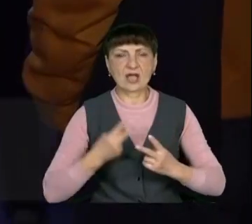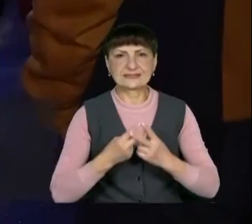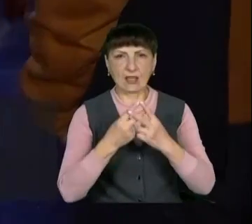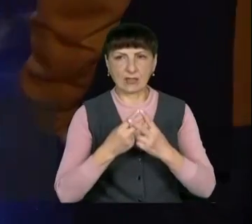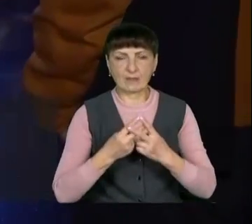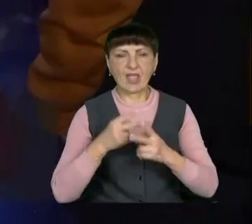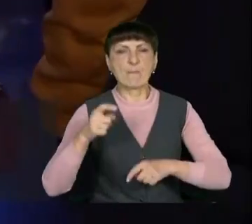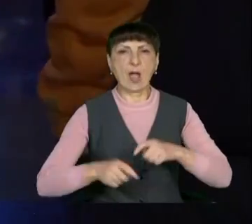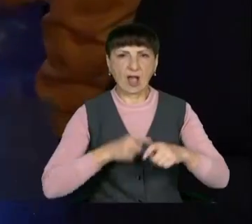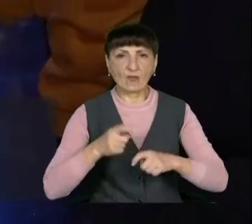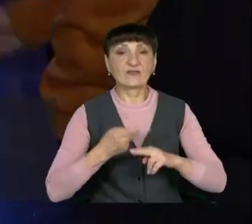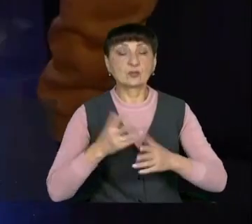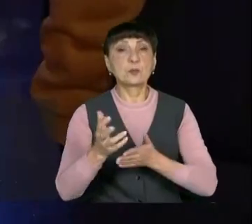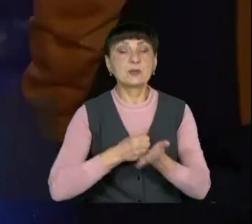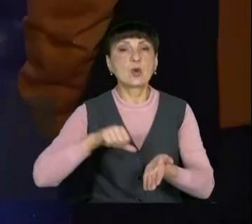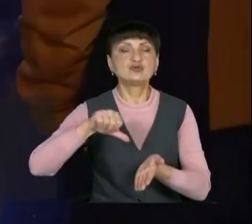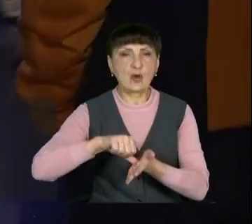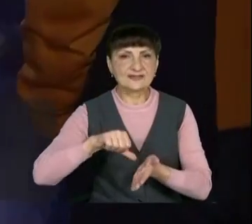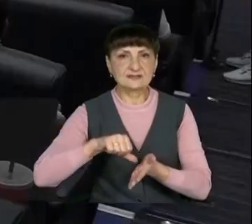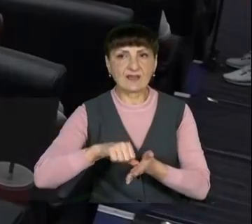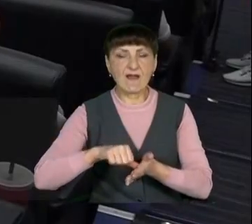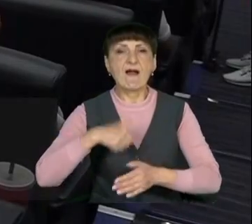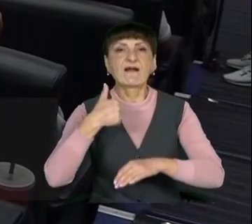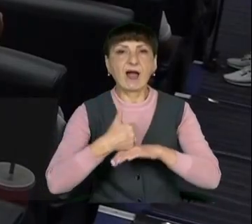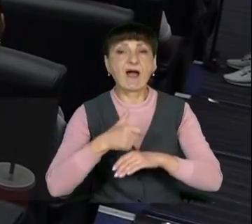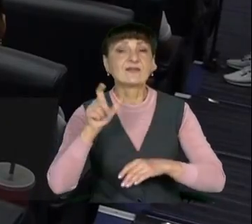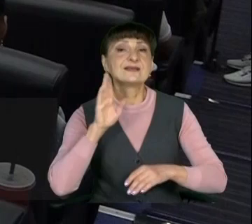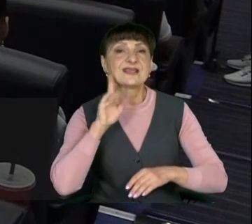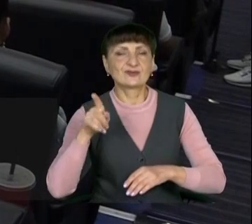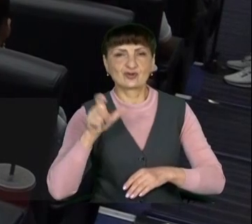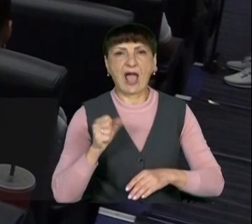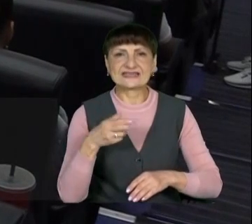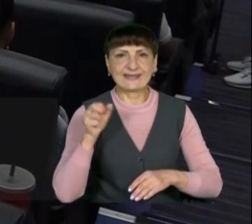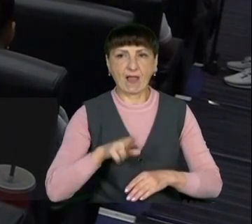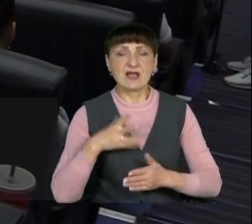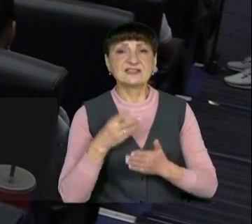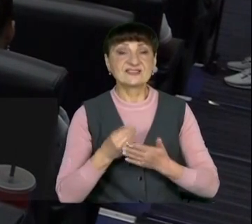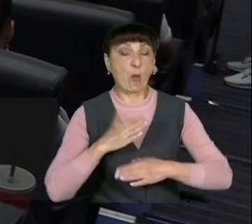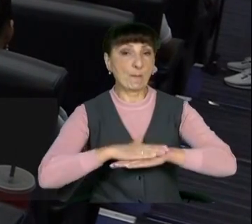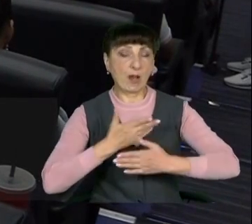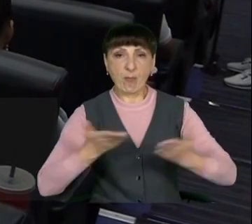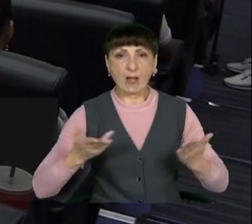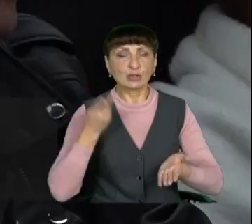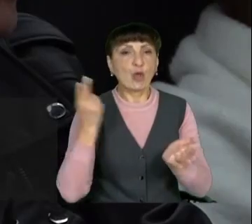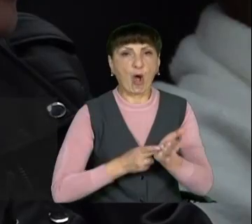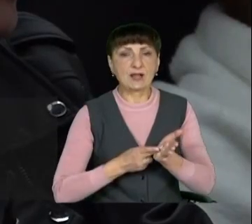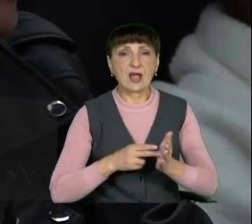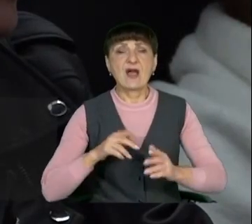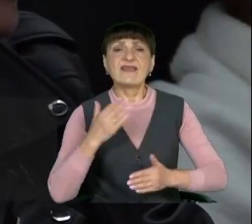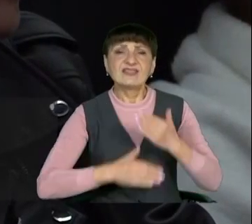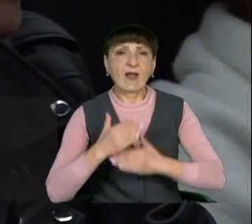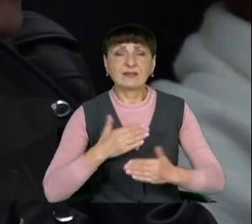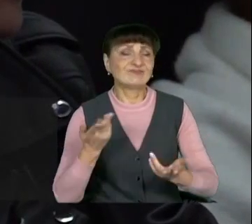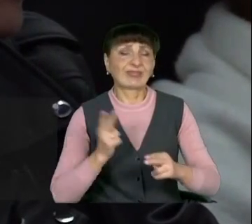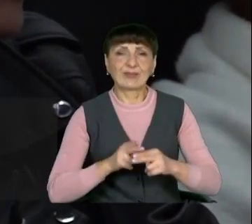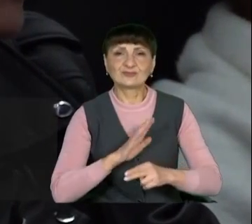Хаф марафон в котором приняла участие главная героиня осия своим примером она доказывает что ограничение Это